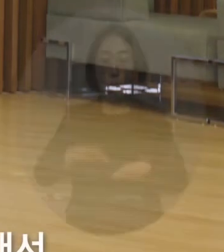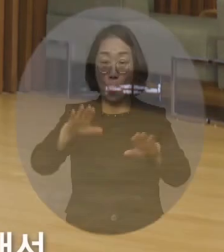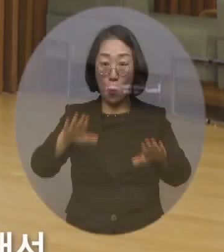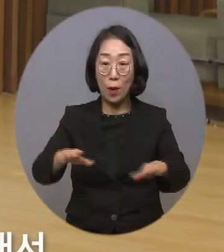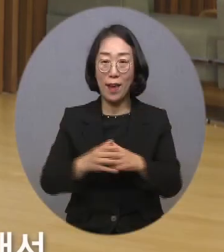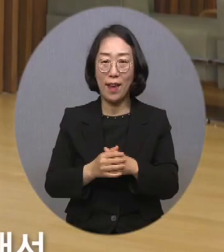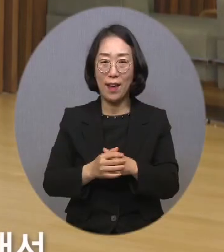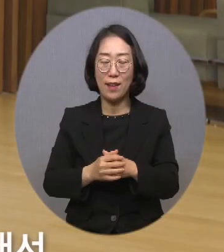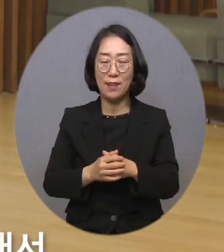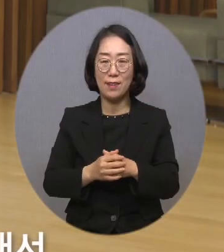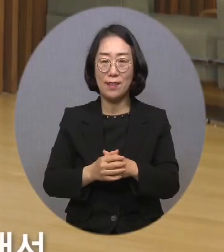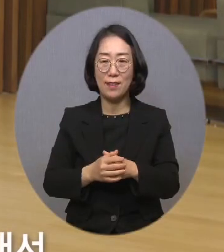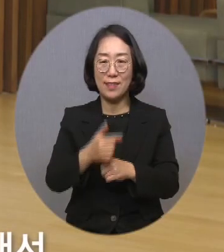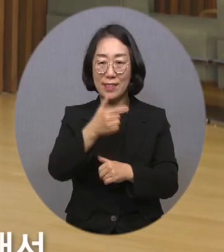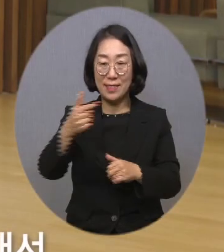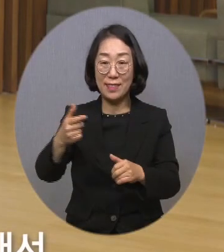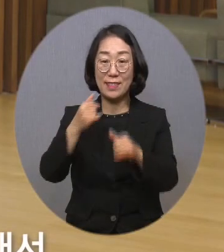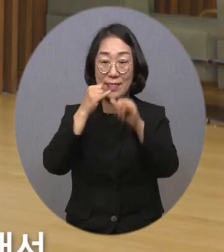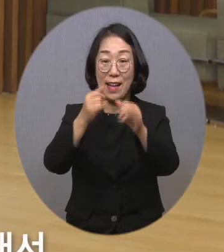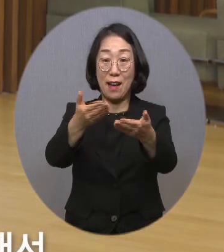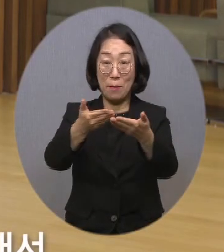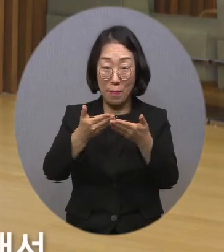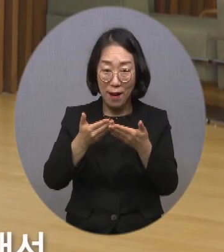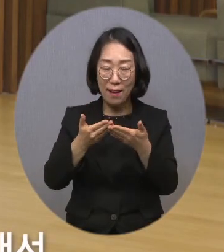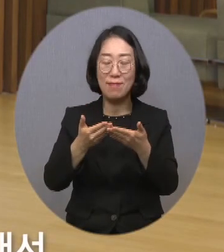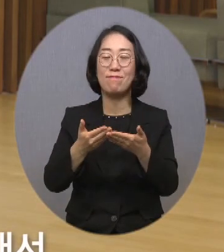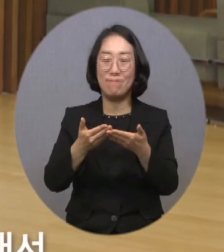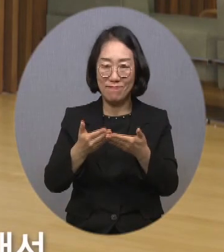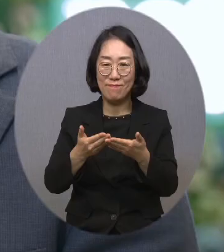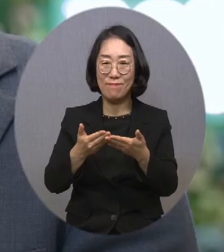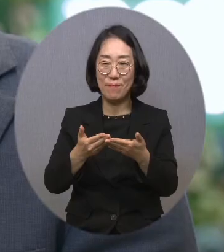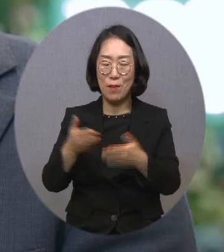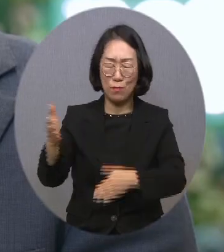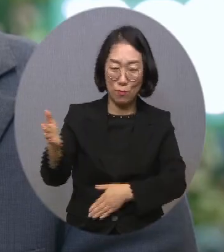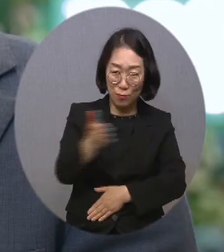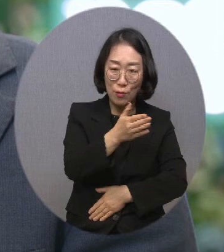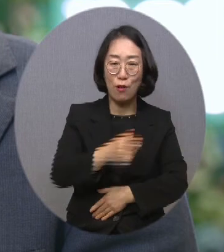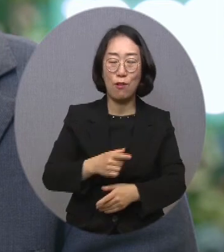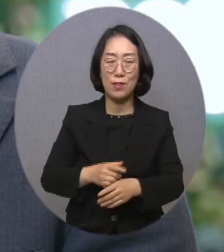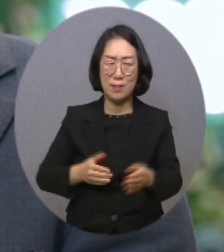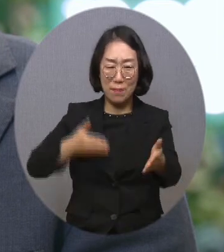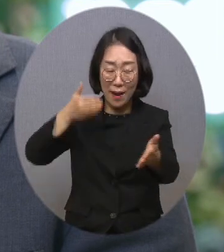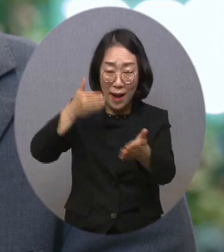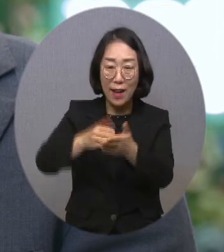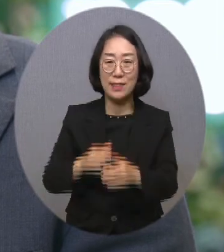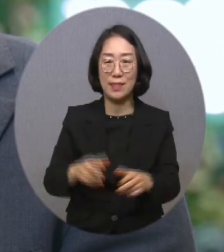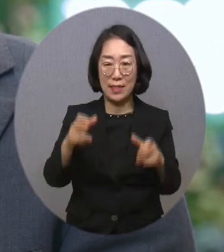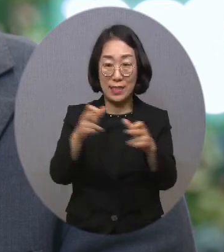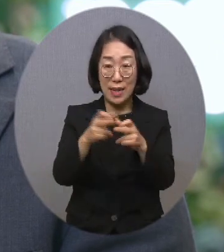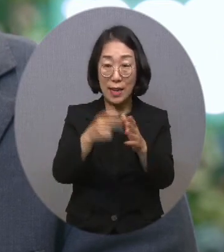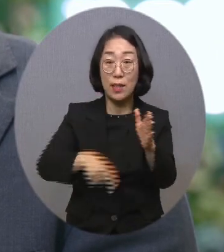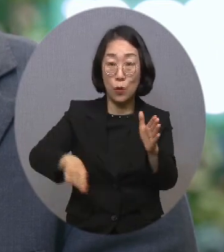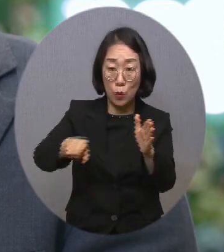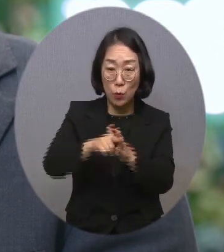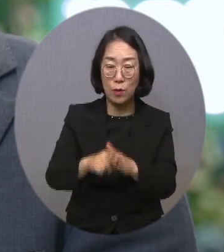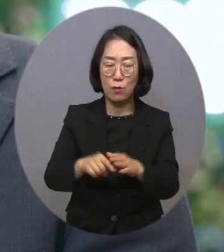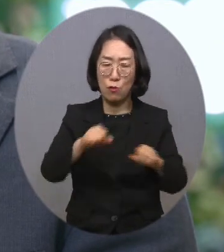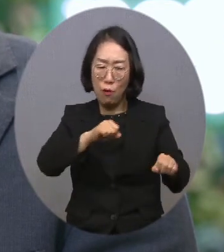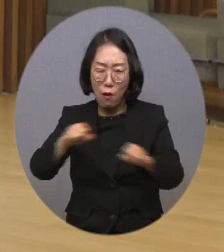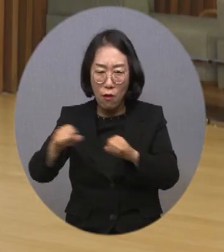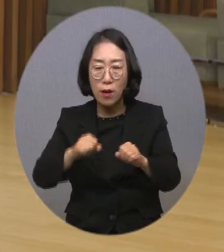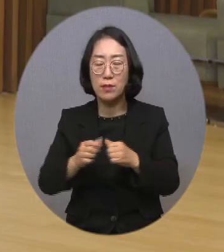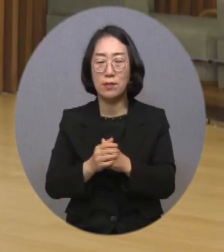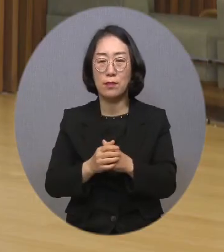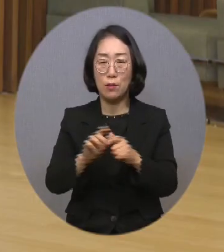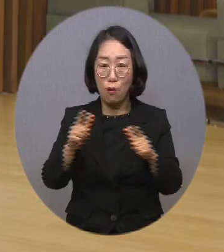올해 장애인 먼저 실천 대상을 받게 된 것을 계기로 해서 지금까지 저희가 장애인들을 위해서 실천해